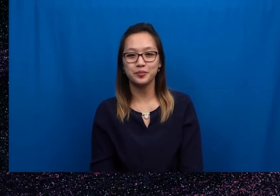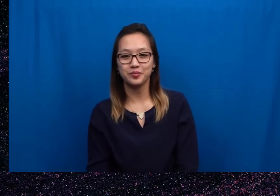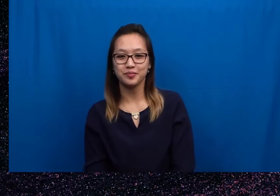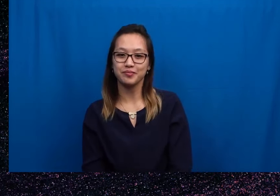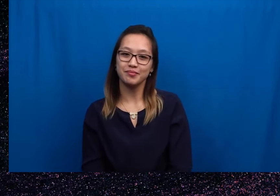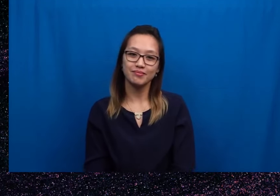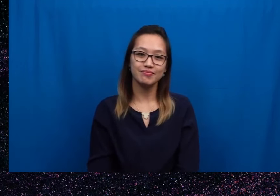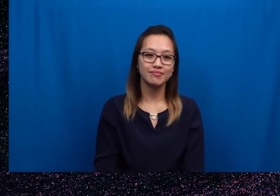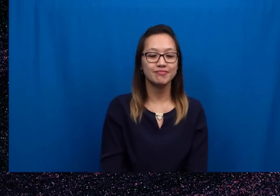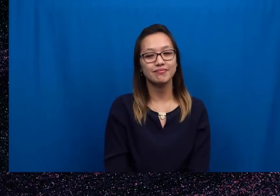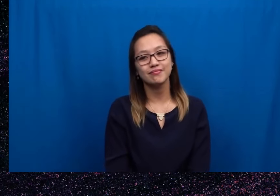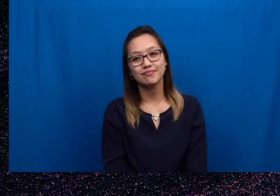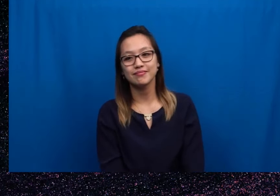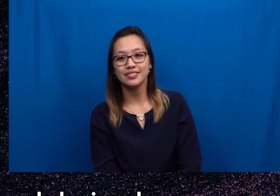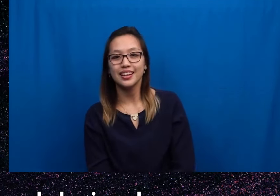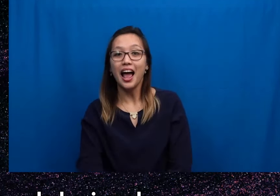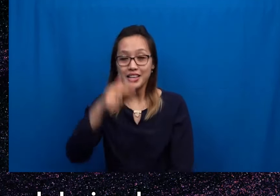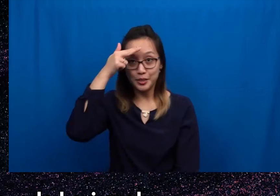dia hidup.